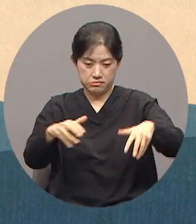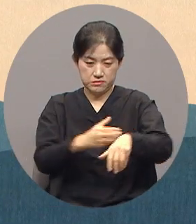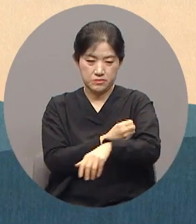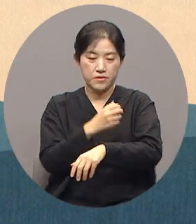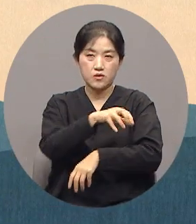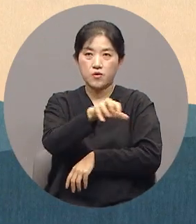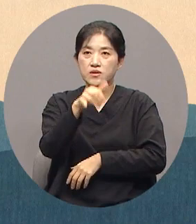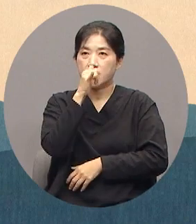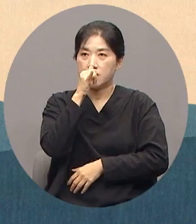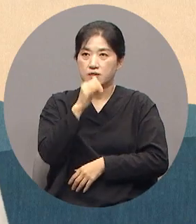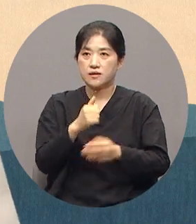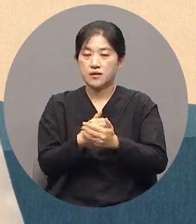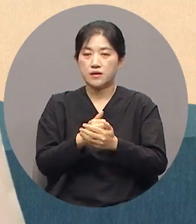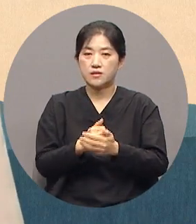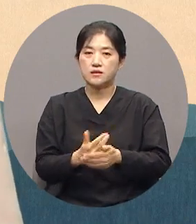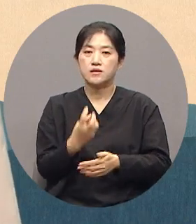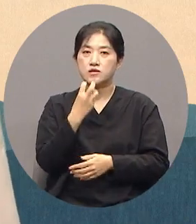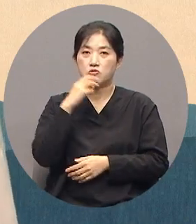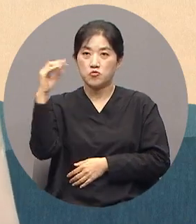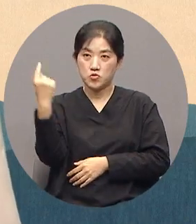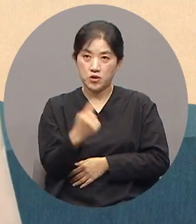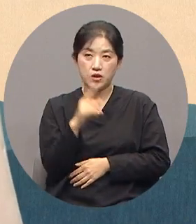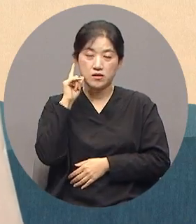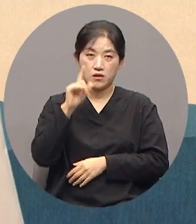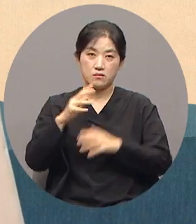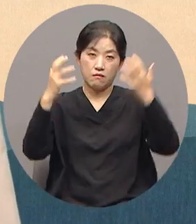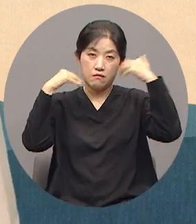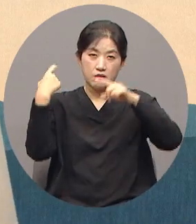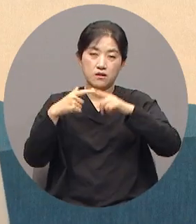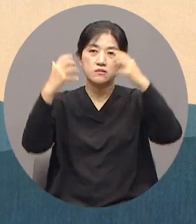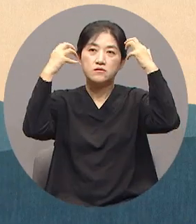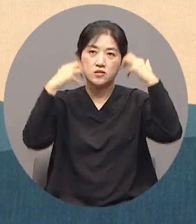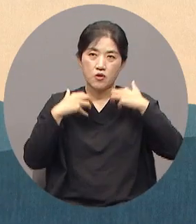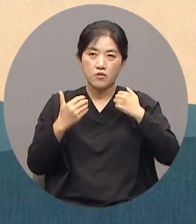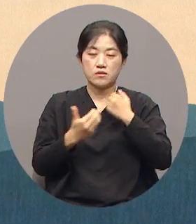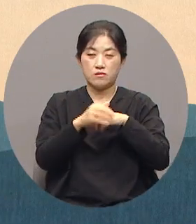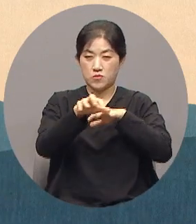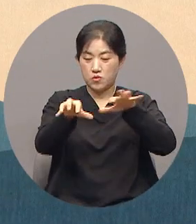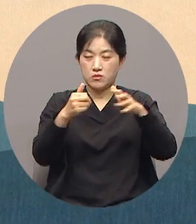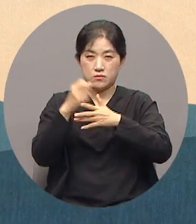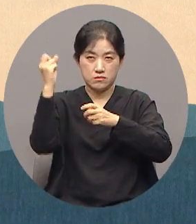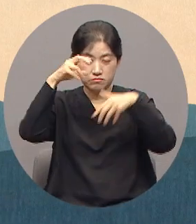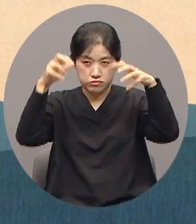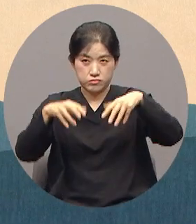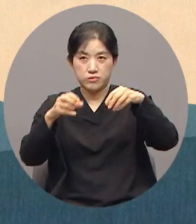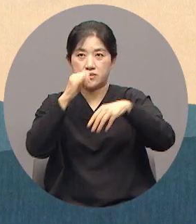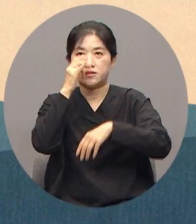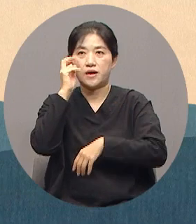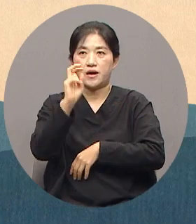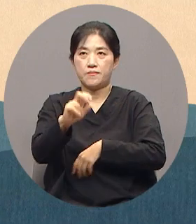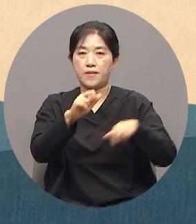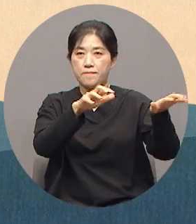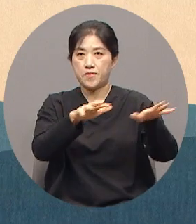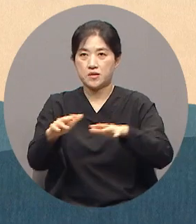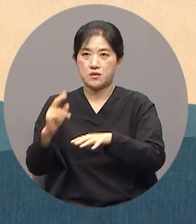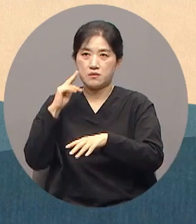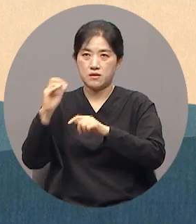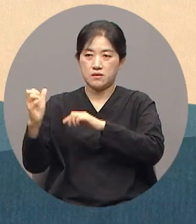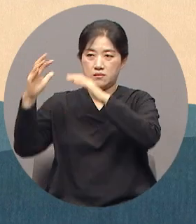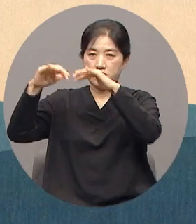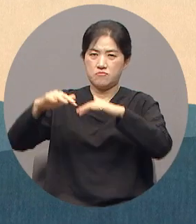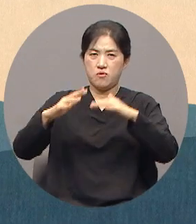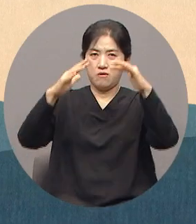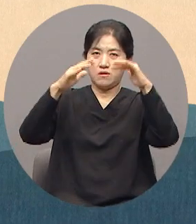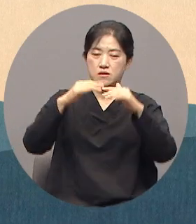있겠습니다 귀경길 내일도 한여름처럼 덥겠습니다 많은 지역에 소나기가 내리겠습니다 해상으로는 거센 폭락이